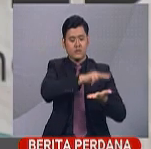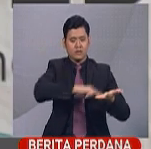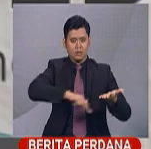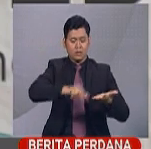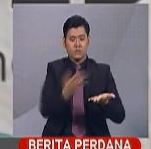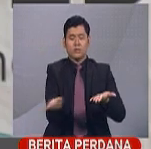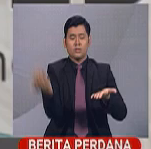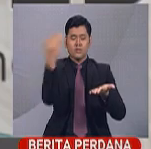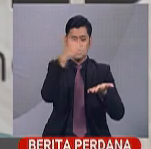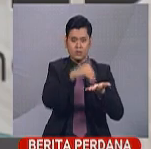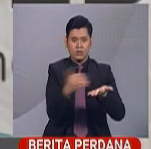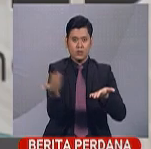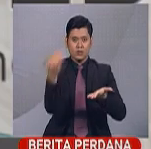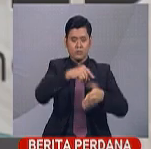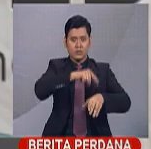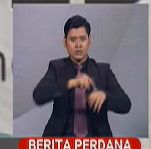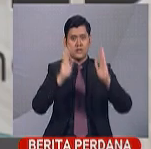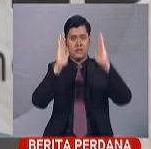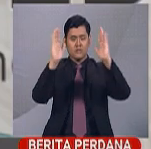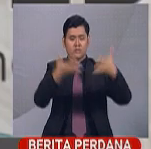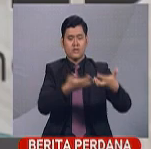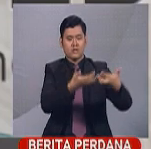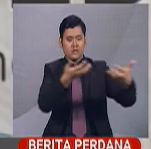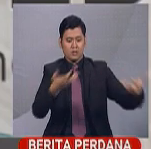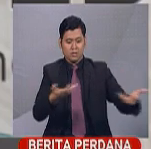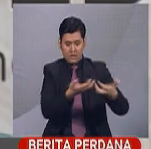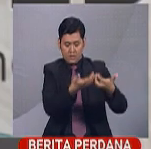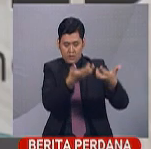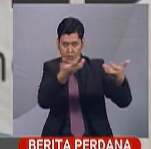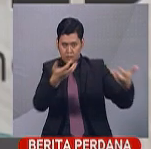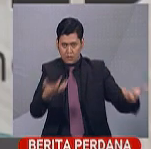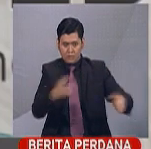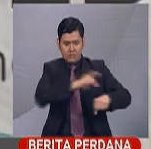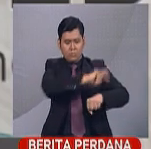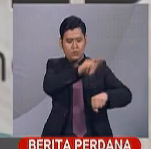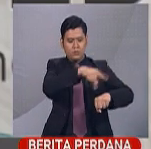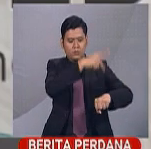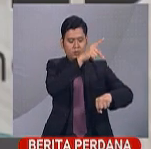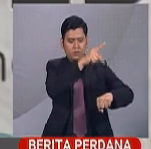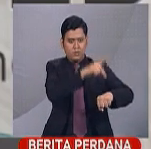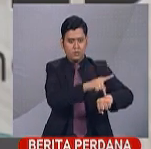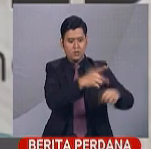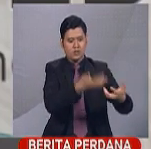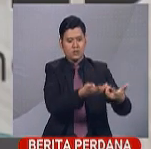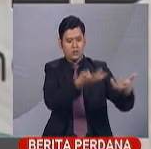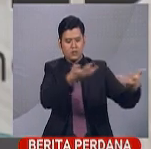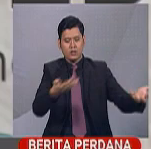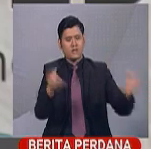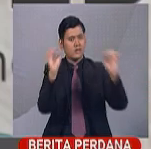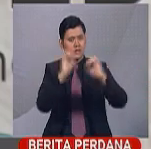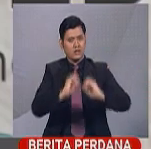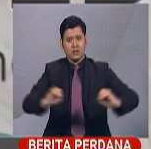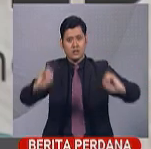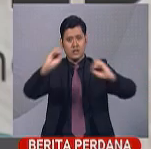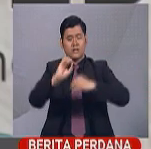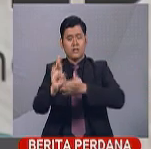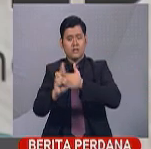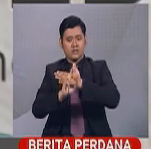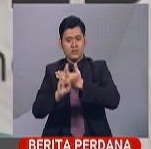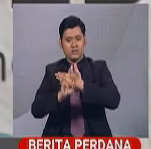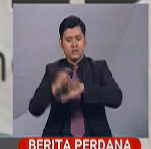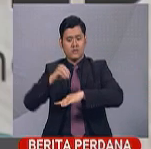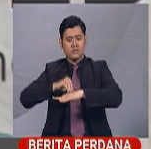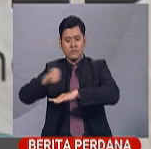dikuarantinkan. Mereka masih diasingkan di pusat kuarantin, justru tidak membawa risiko penularan kepada masyarakat.